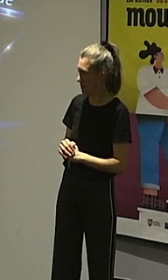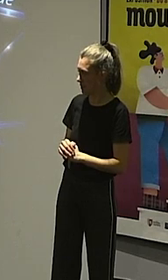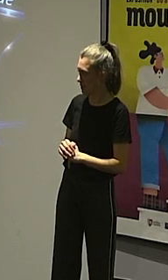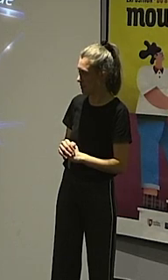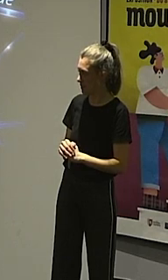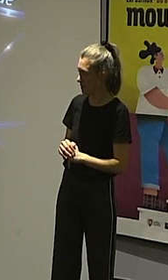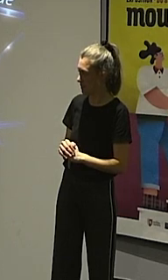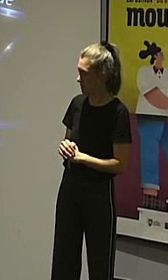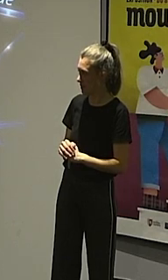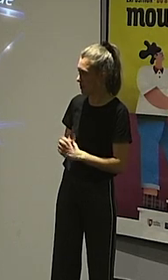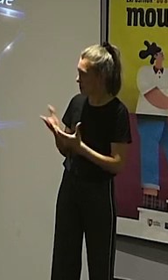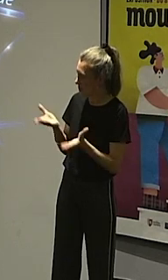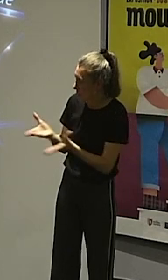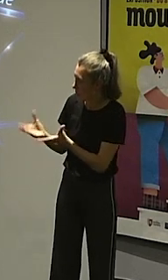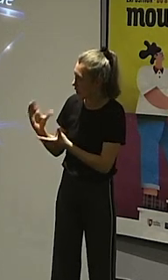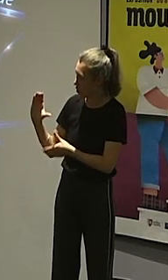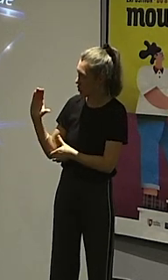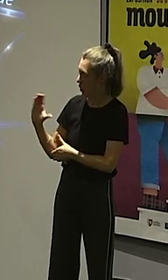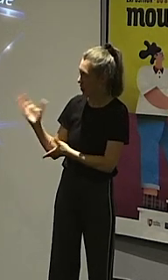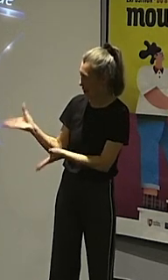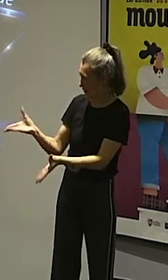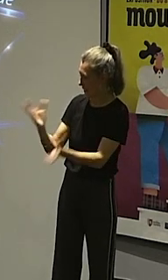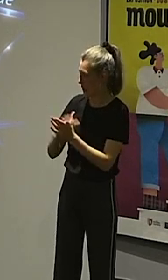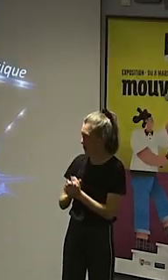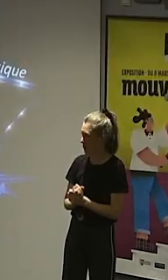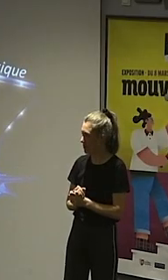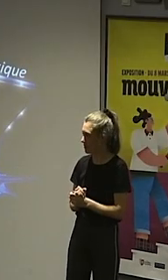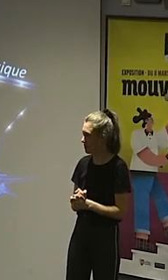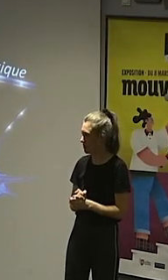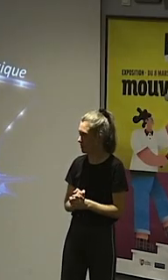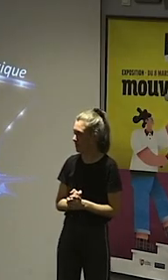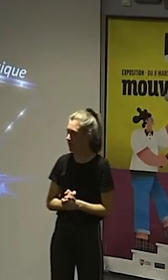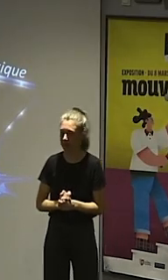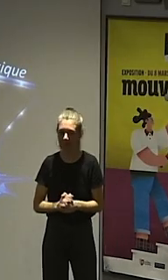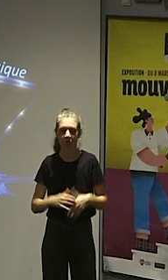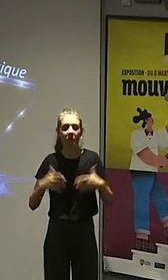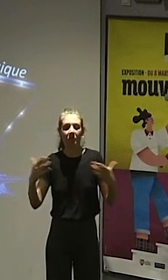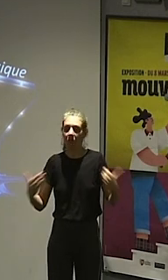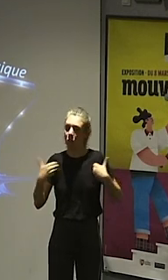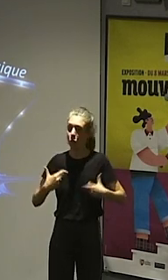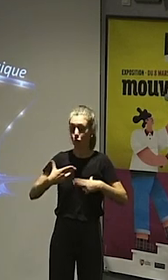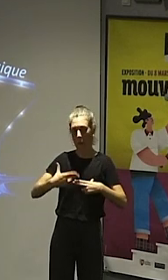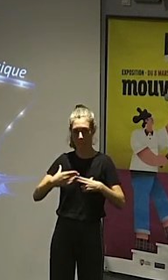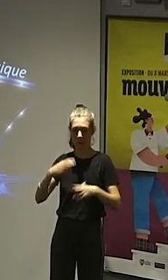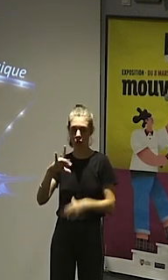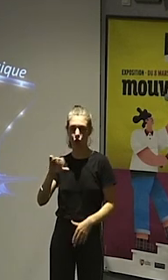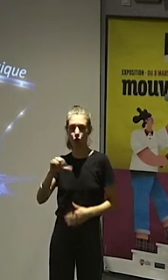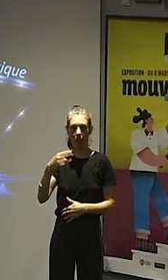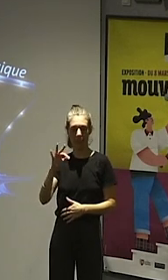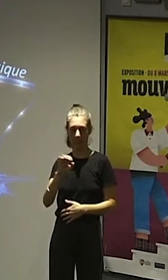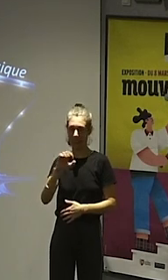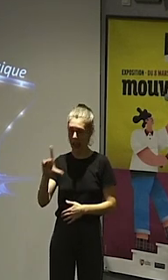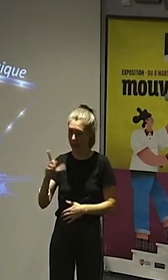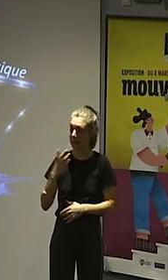Et donc, du coup, Chantal, je te laisse la parole. Alors, moi, je m'appelle Chantal. Et il